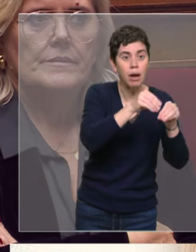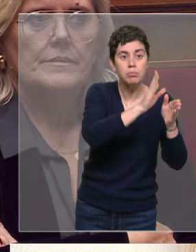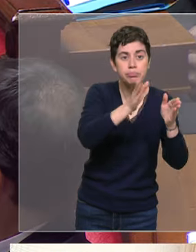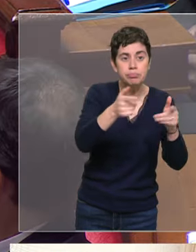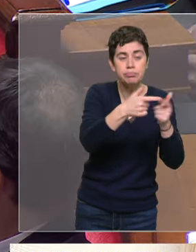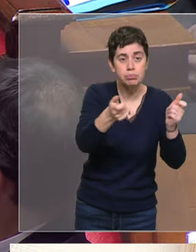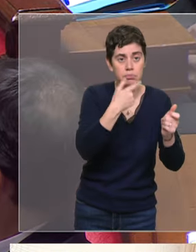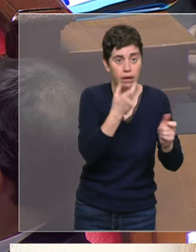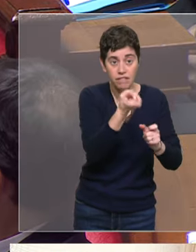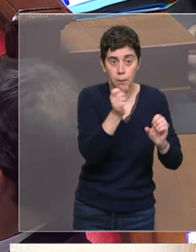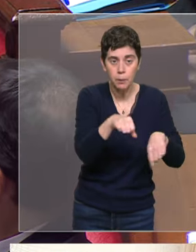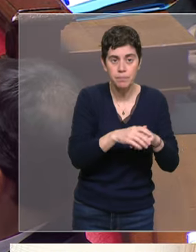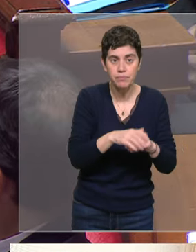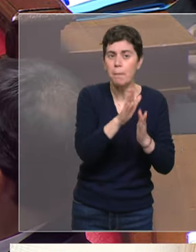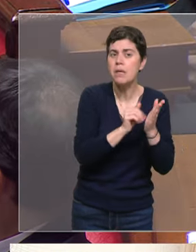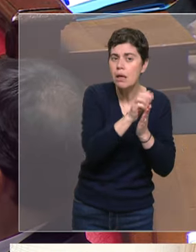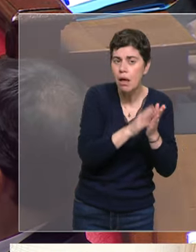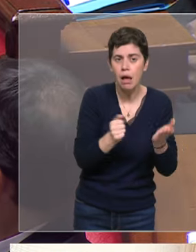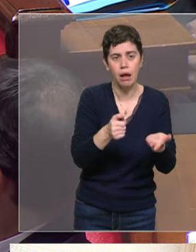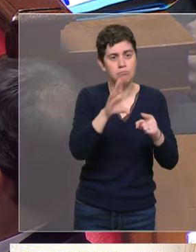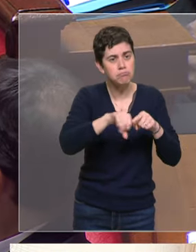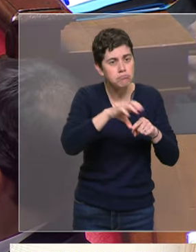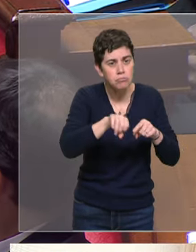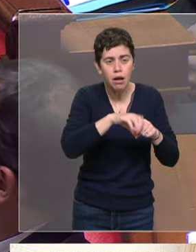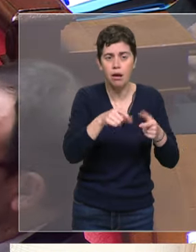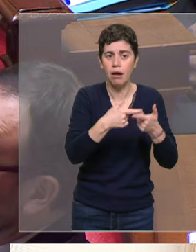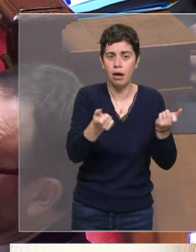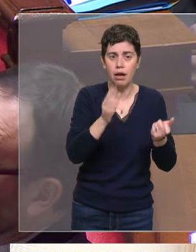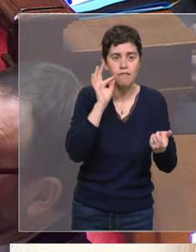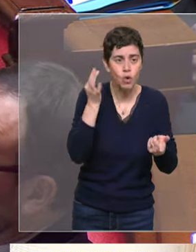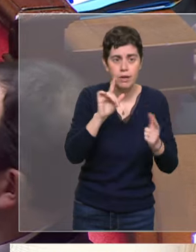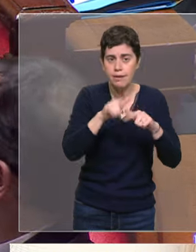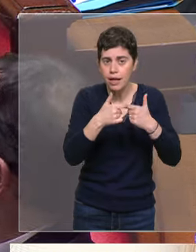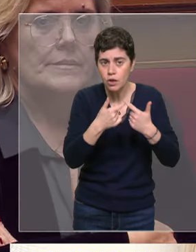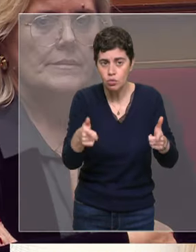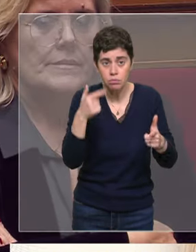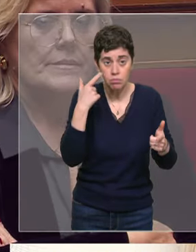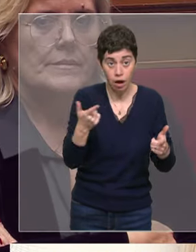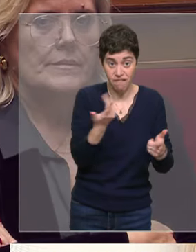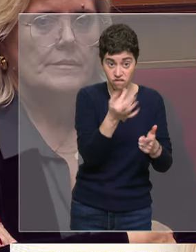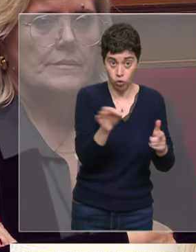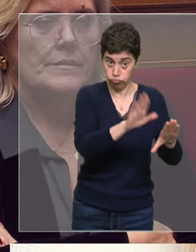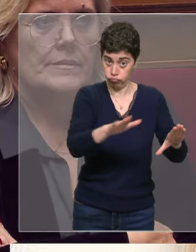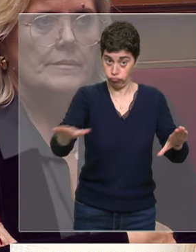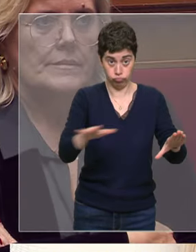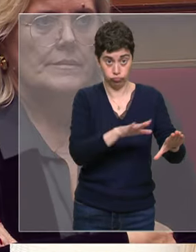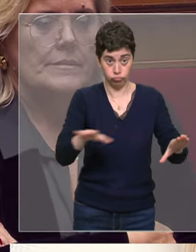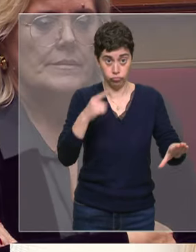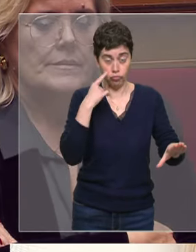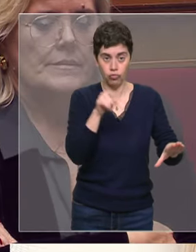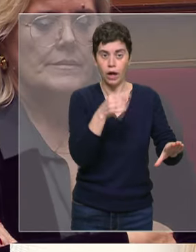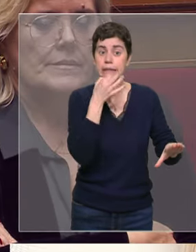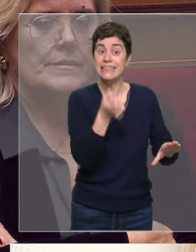pas un cas isolé. Le miel, les produits laitiers, les fruits et légumes se retrouvent sur des étals français en se réclamant d'une